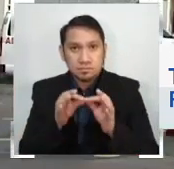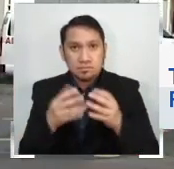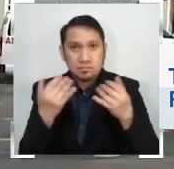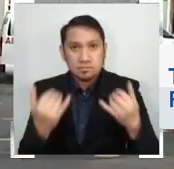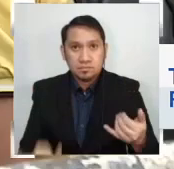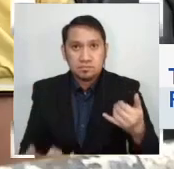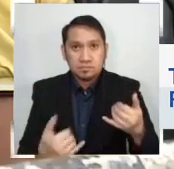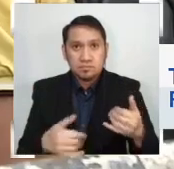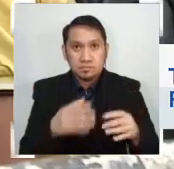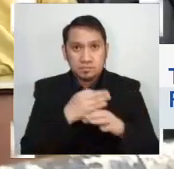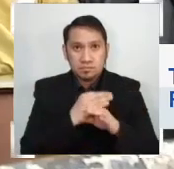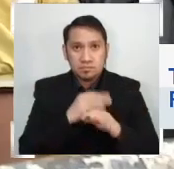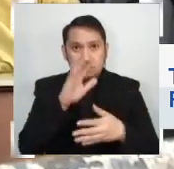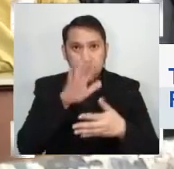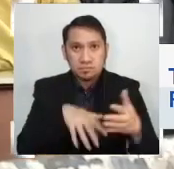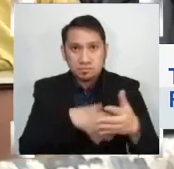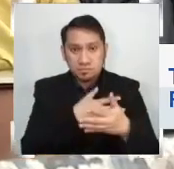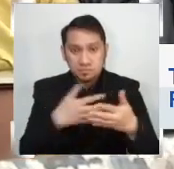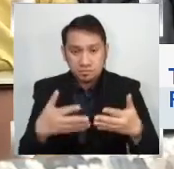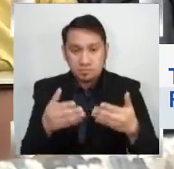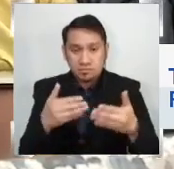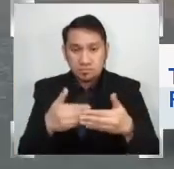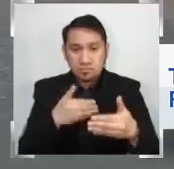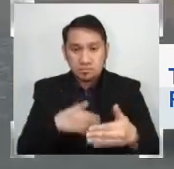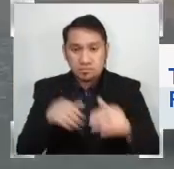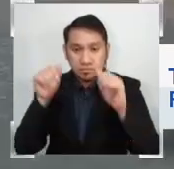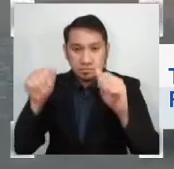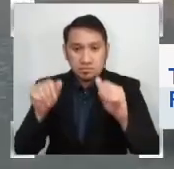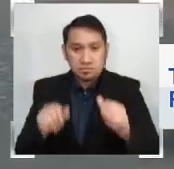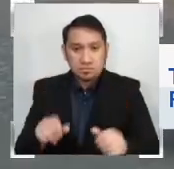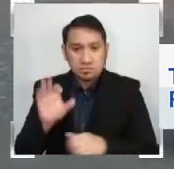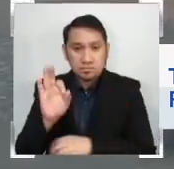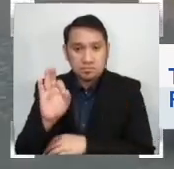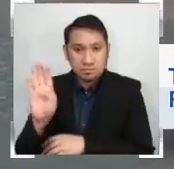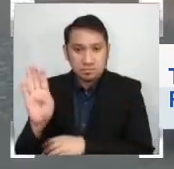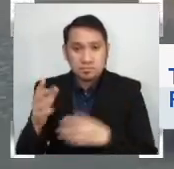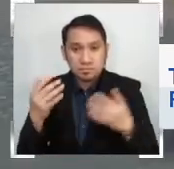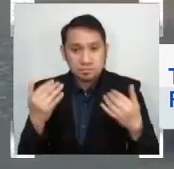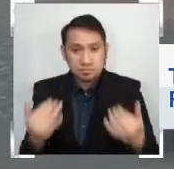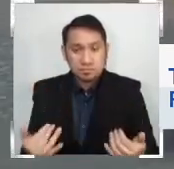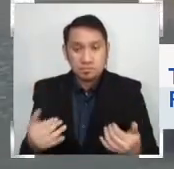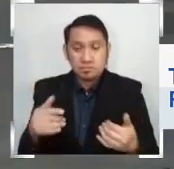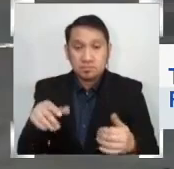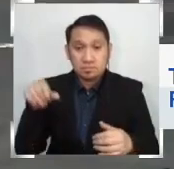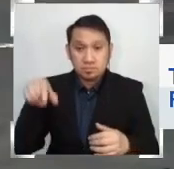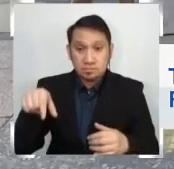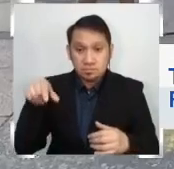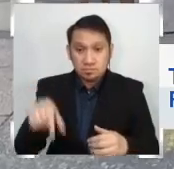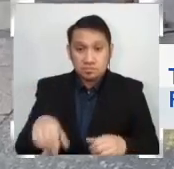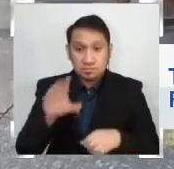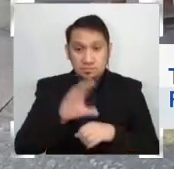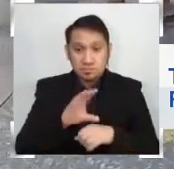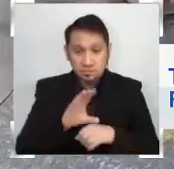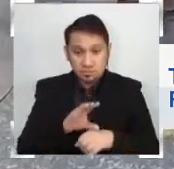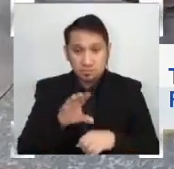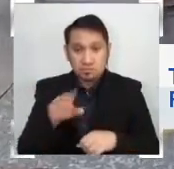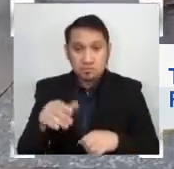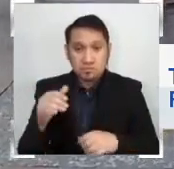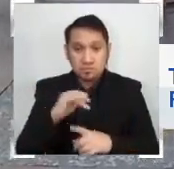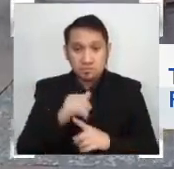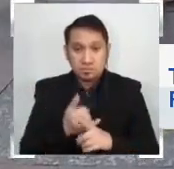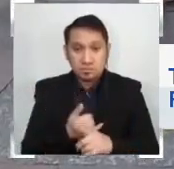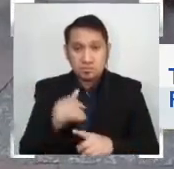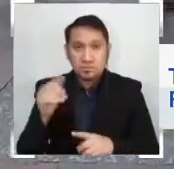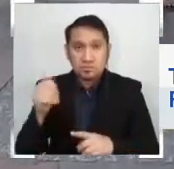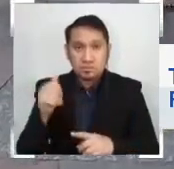ito i-post sa kanilang Facebook page. Bukas na raw uli ang Quiapo Church sa January 10 at maaaring dagdagan ang bilang ng mga misa para